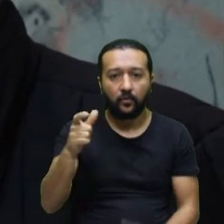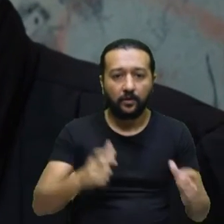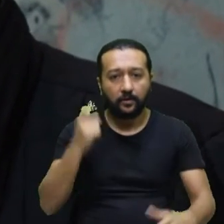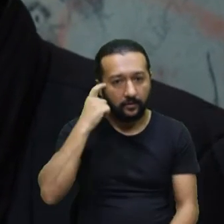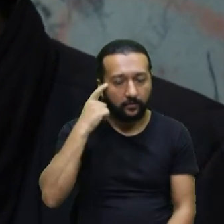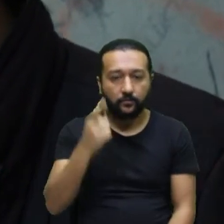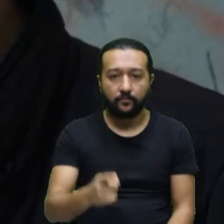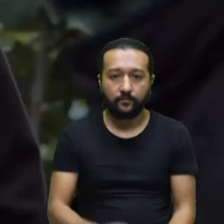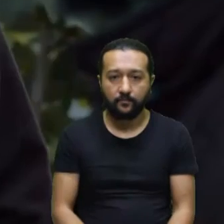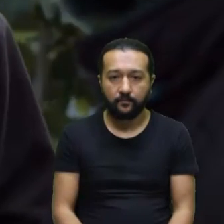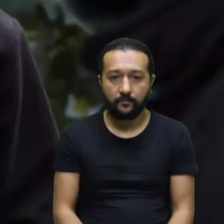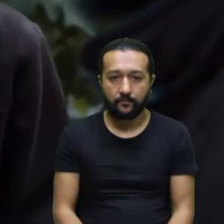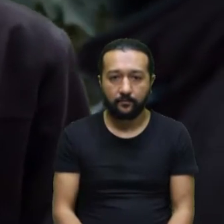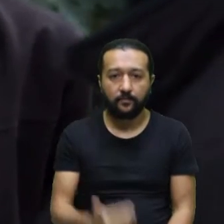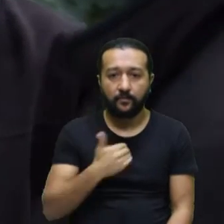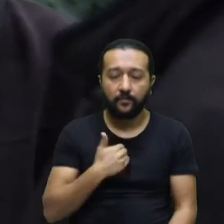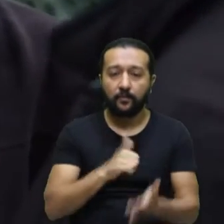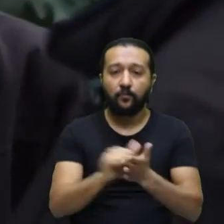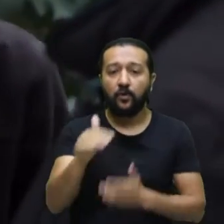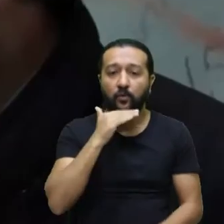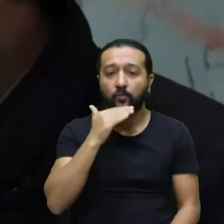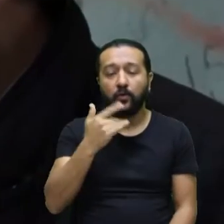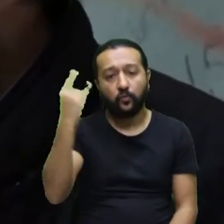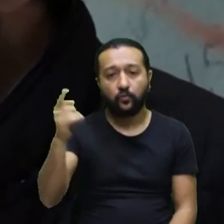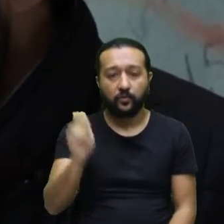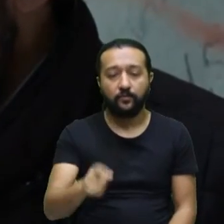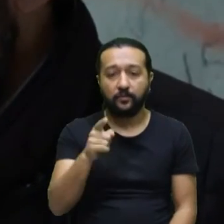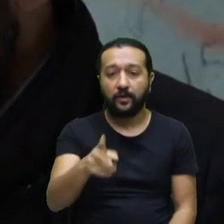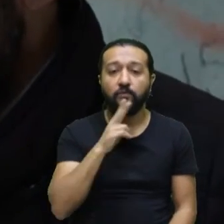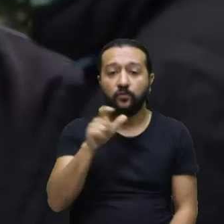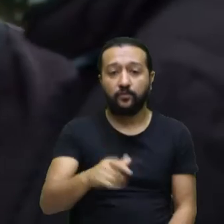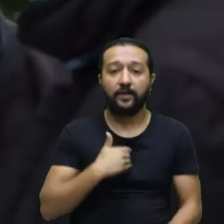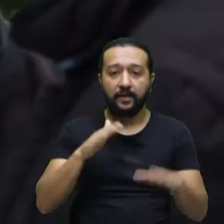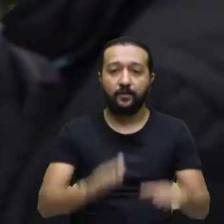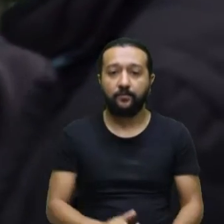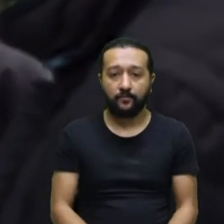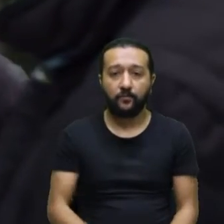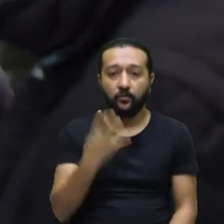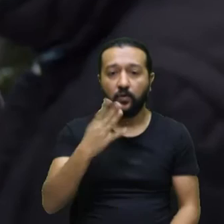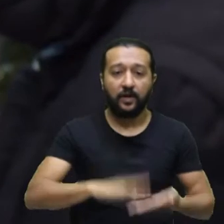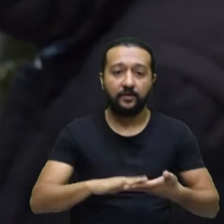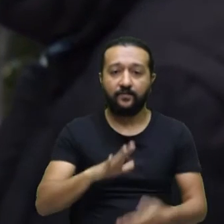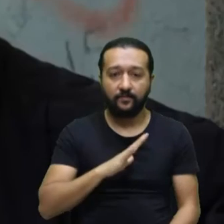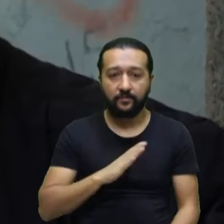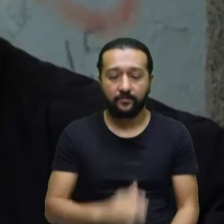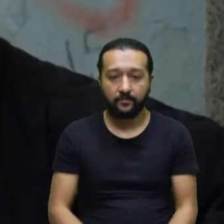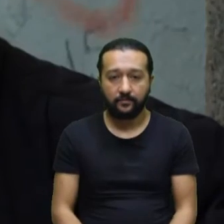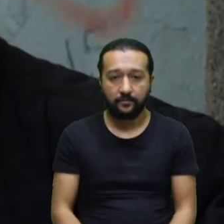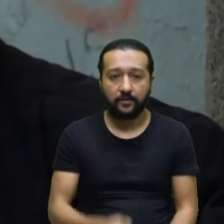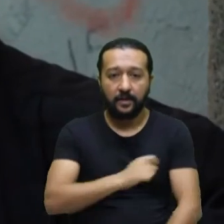Onu nereden tanıyorsunuz? Benim bütün ailemi Avrupa'ya o götürdü. En son ben kaldım. 4 arkadaşım daha